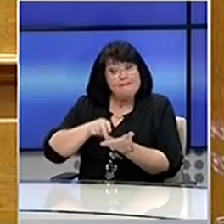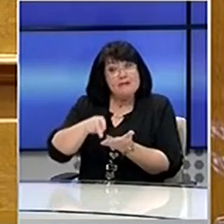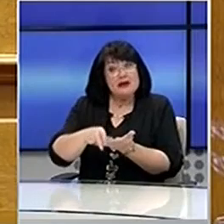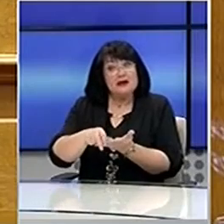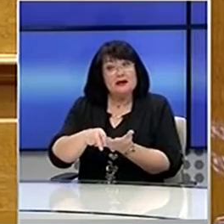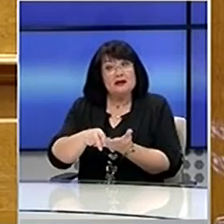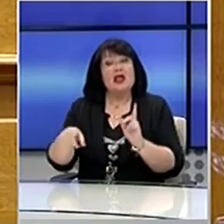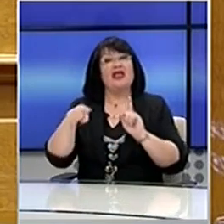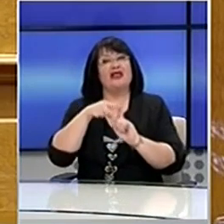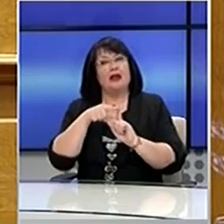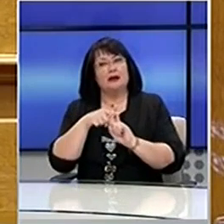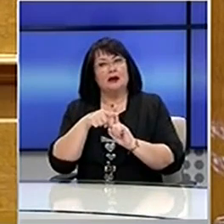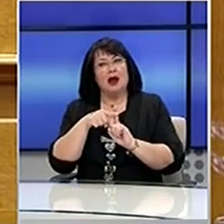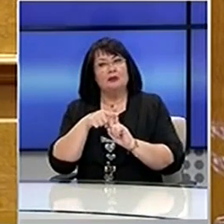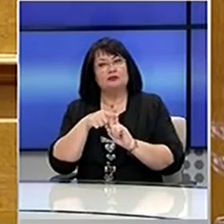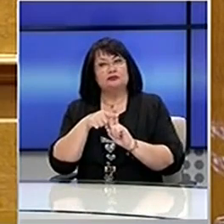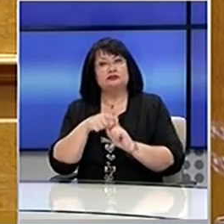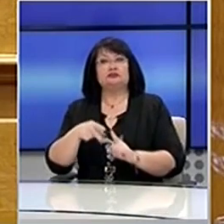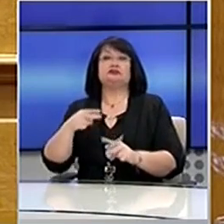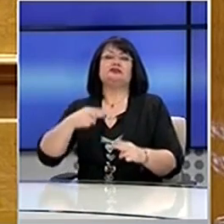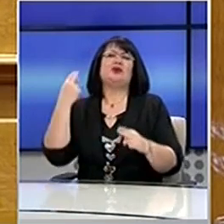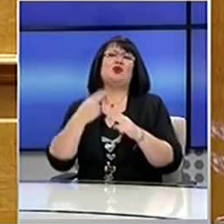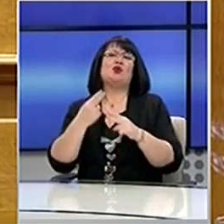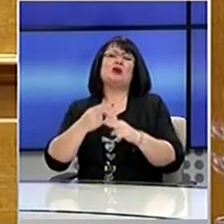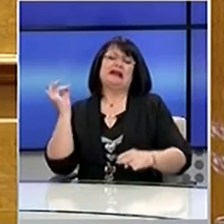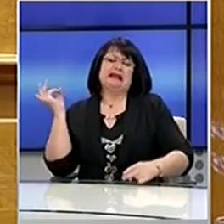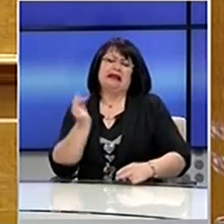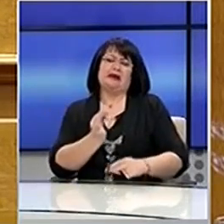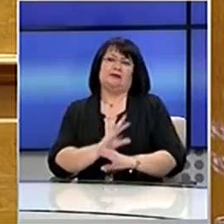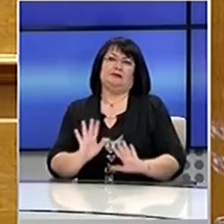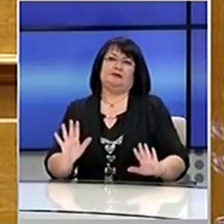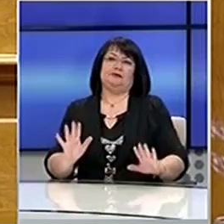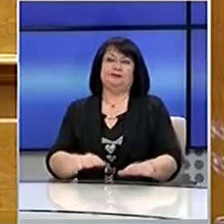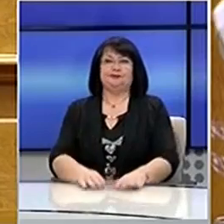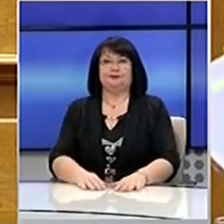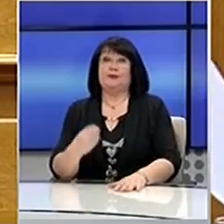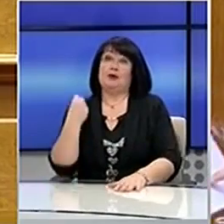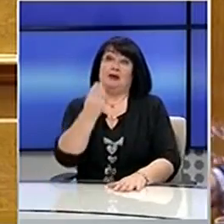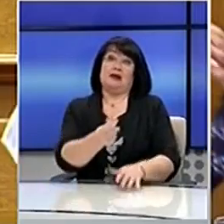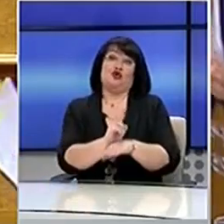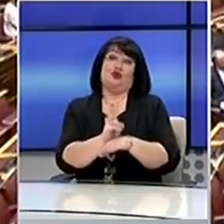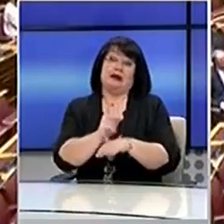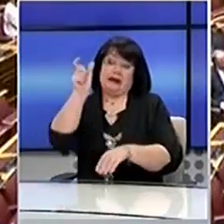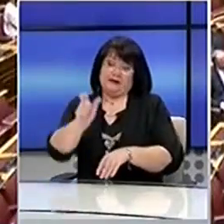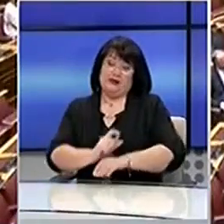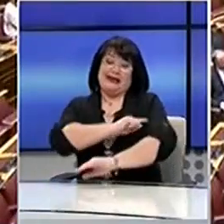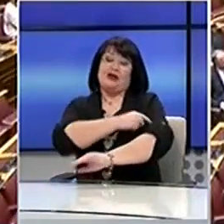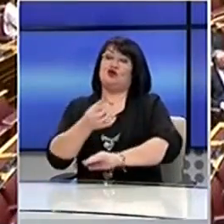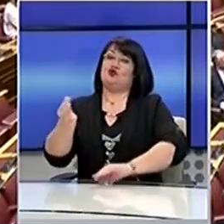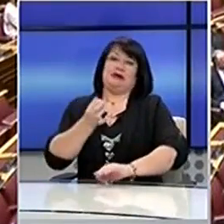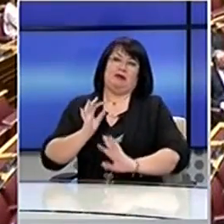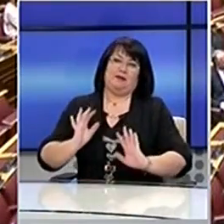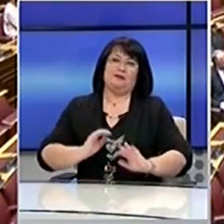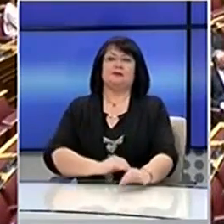είναι όχι απλά θετικά, είναι άριστα στον τομέα της εντατικής θεραπείας. Καταθέτω στα πρακτικά